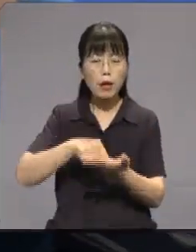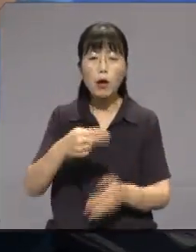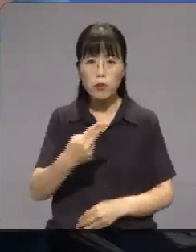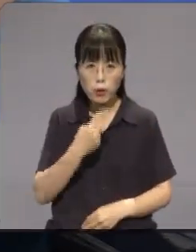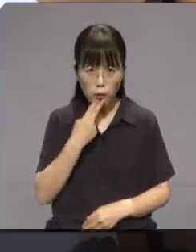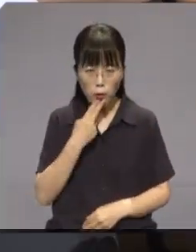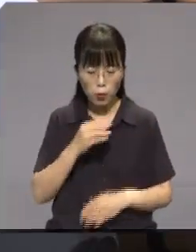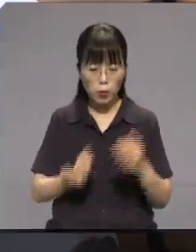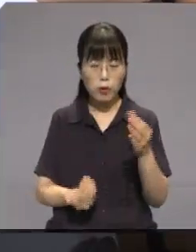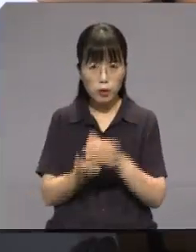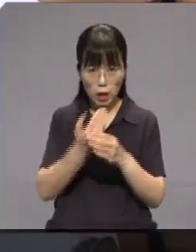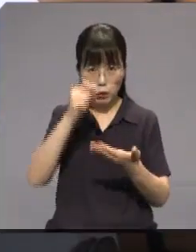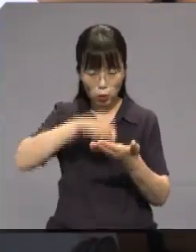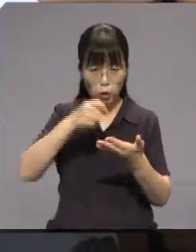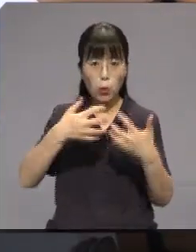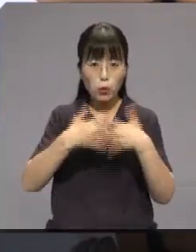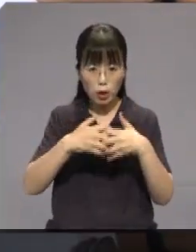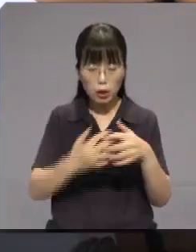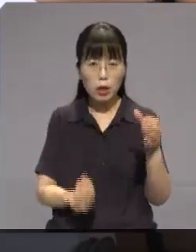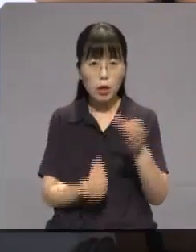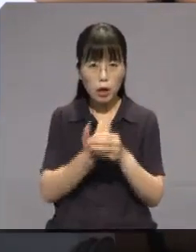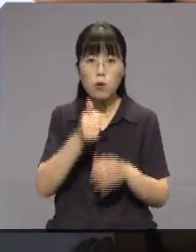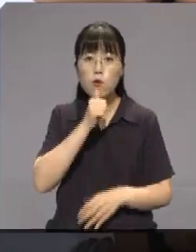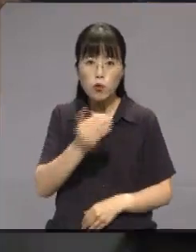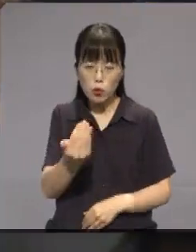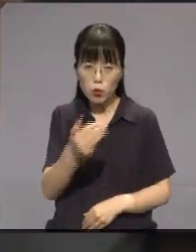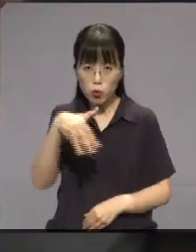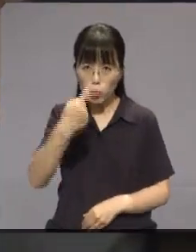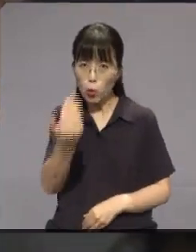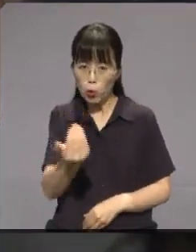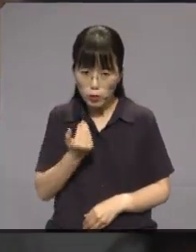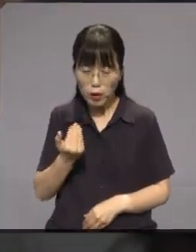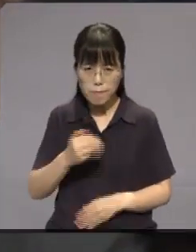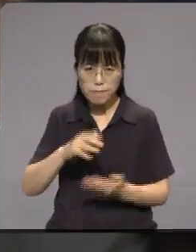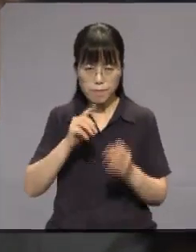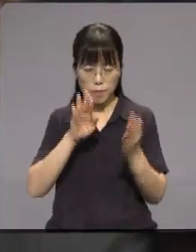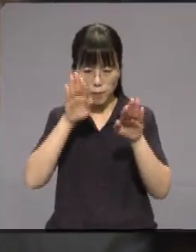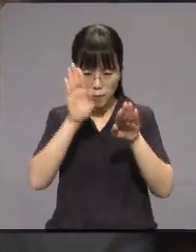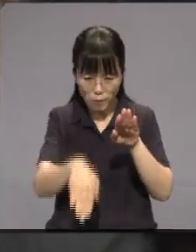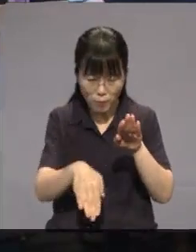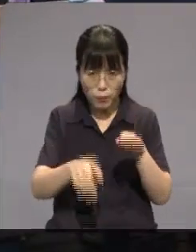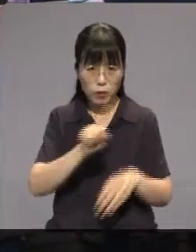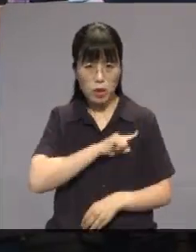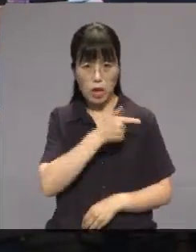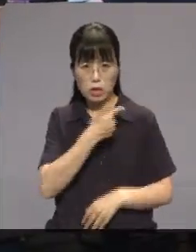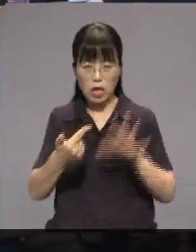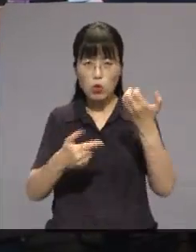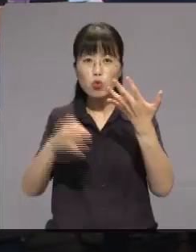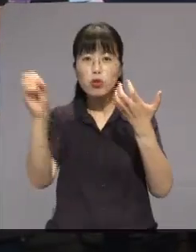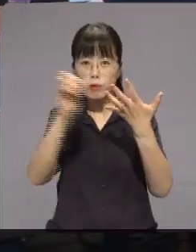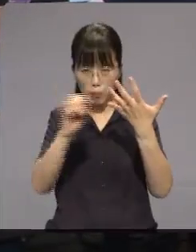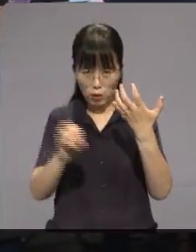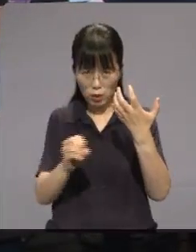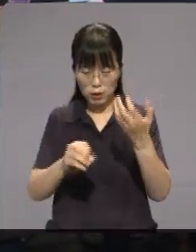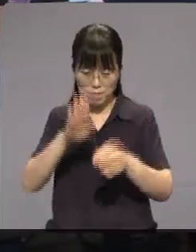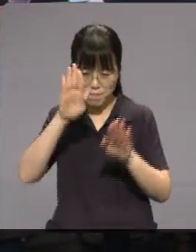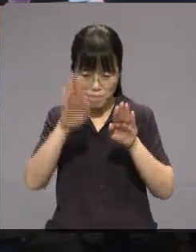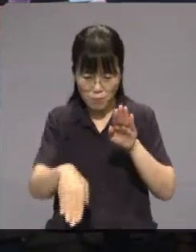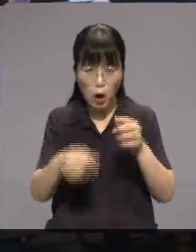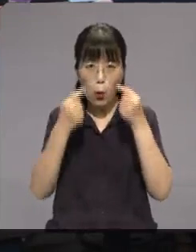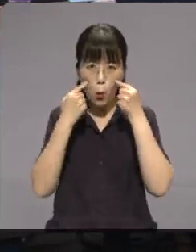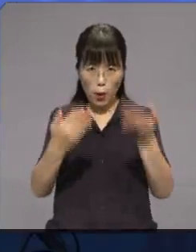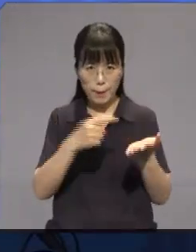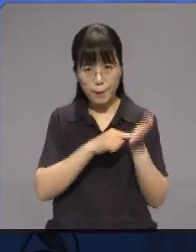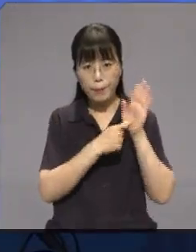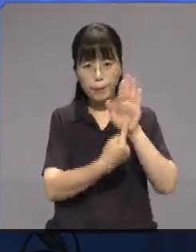않았고 사고 기록 장치에는 사고 발생 5초 전부터 가속 페달만 최대 99%까지 밟은 것으로